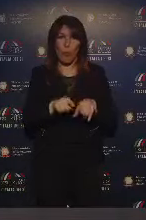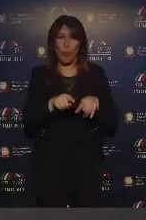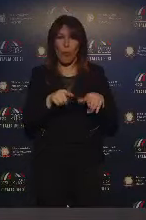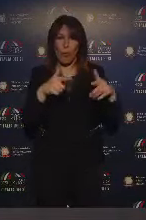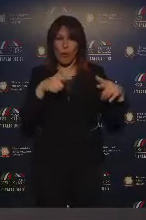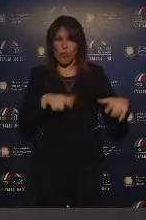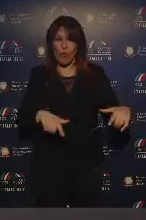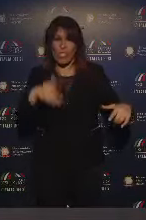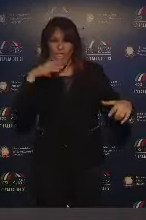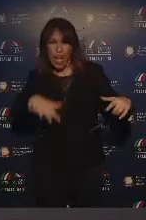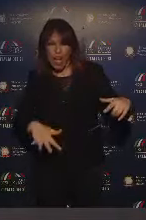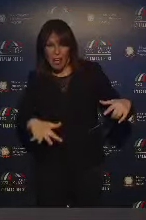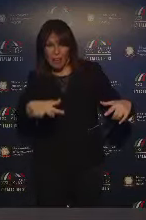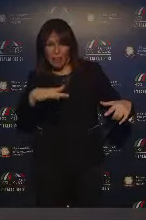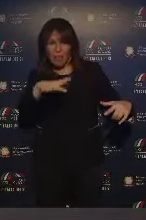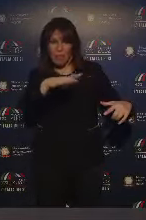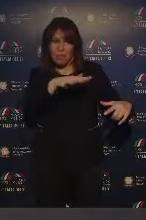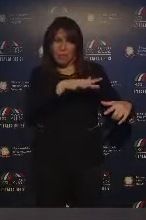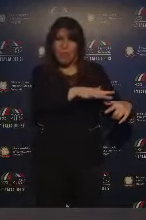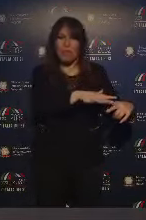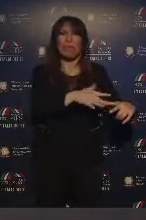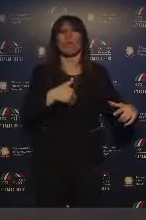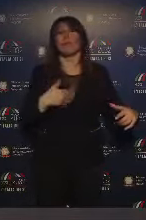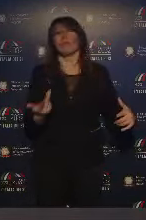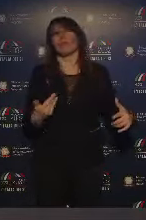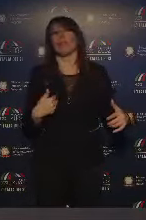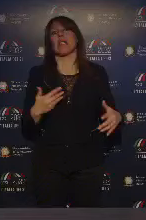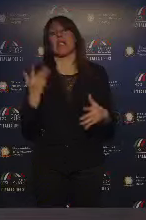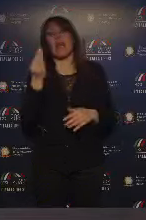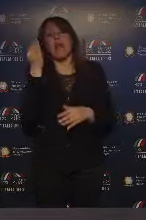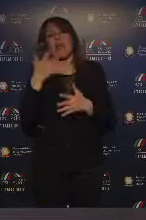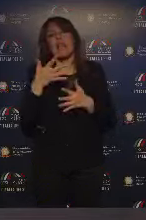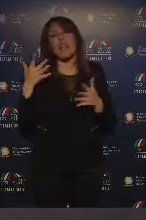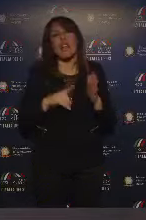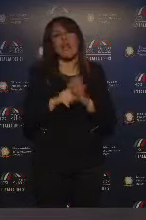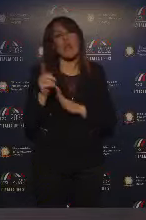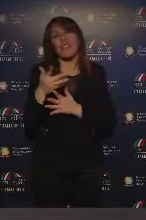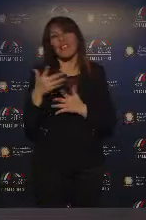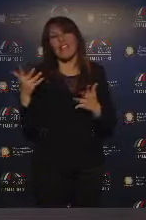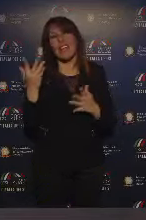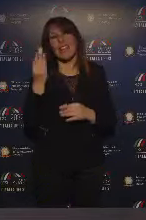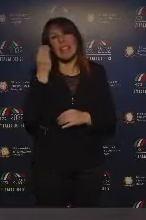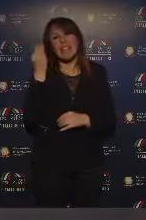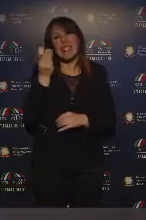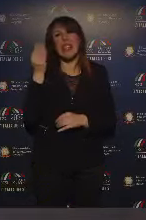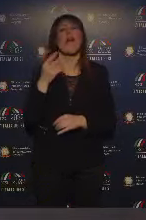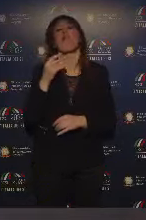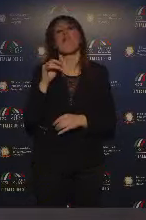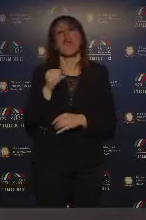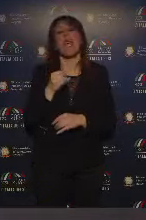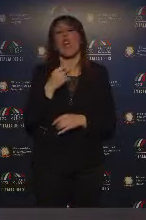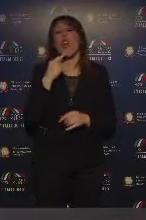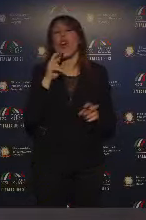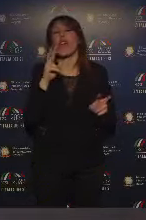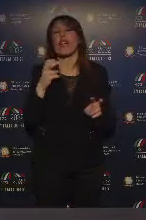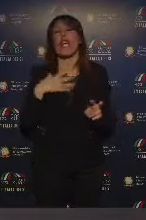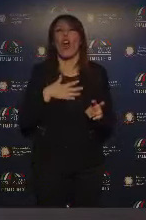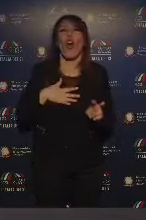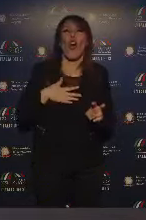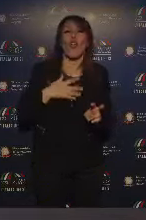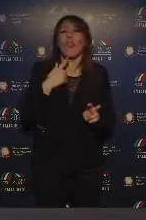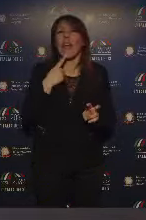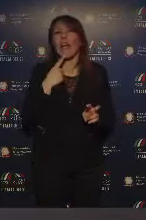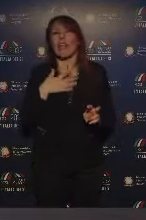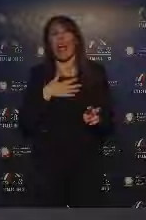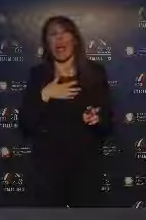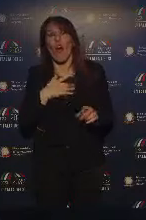grandi risultati se ragione in piccolo nel nome di un proverbio che che abolirei che è il Chi si accontenta gode Evidentemente non